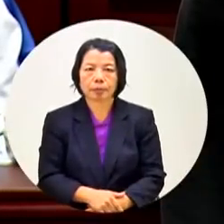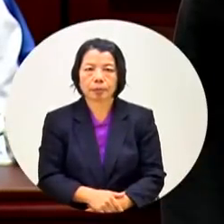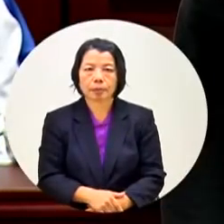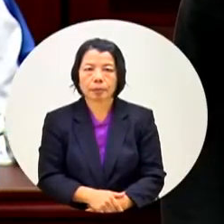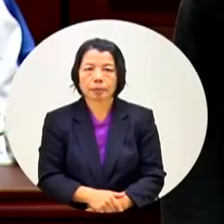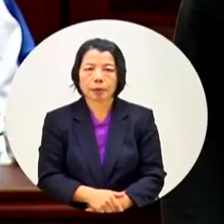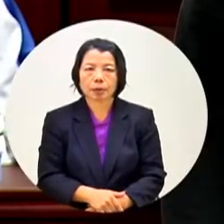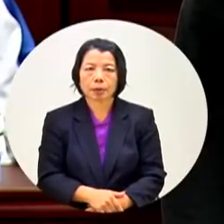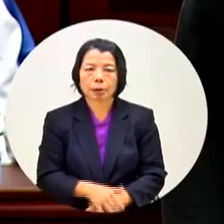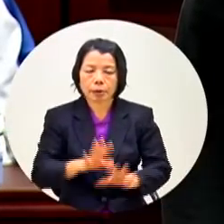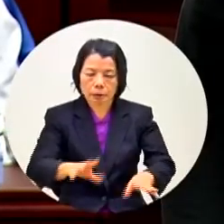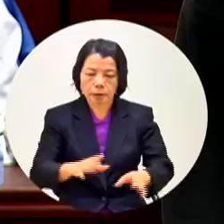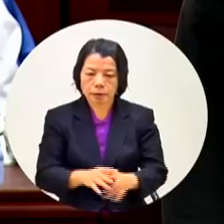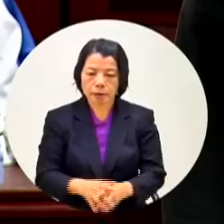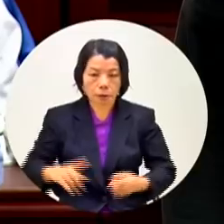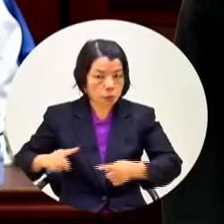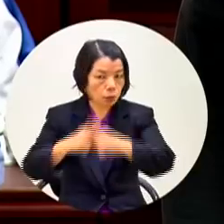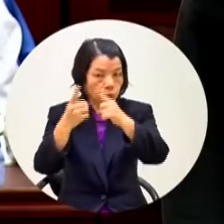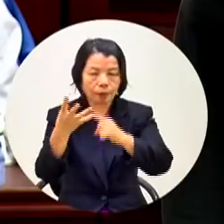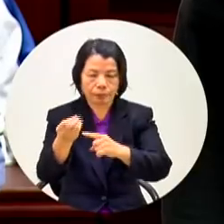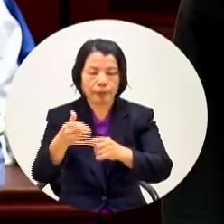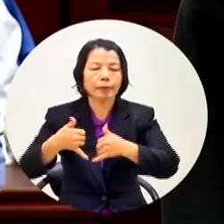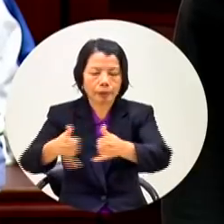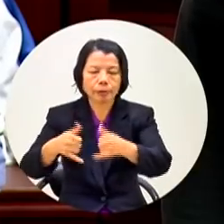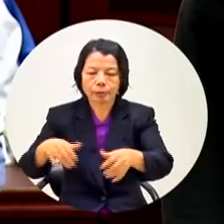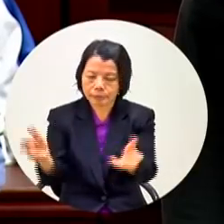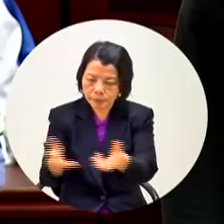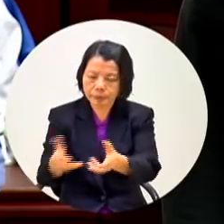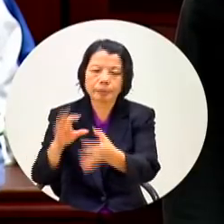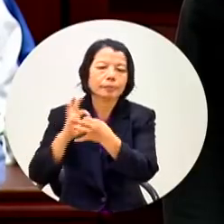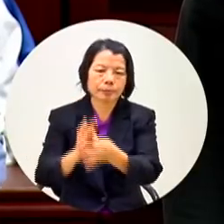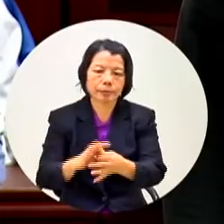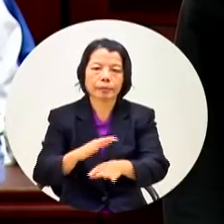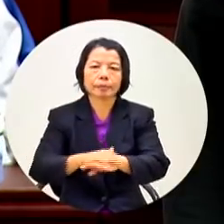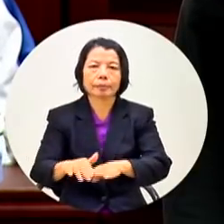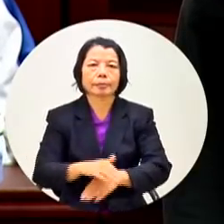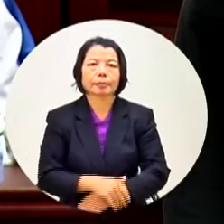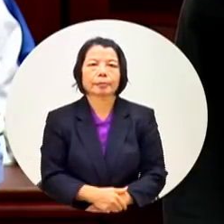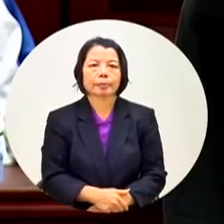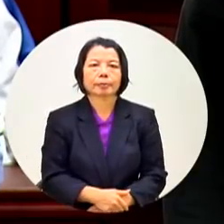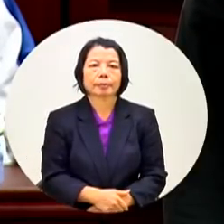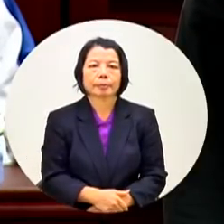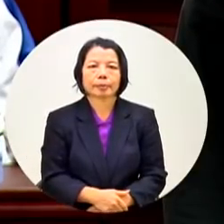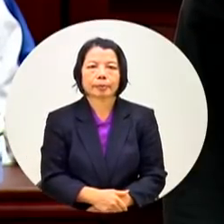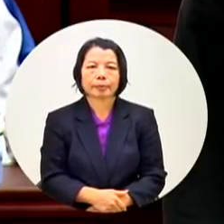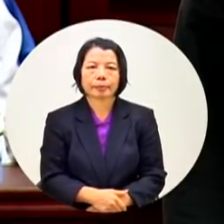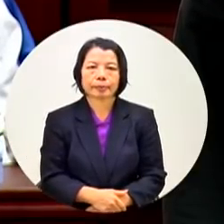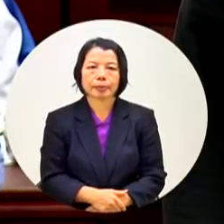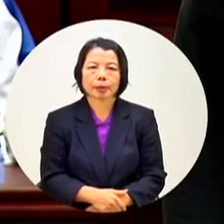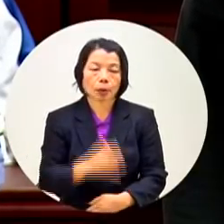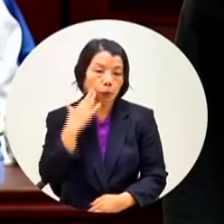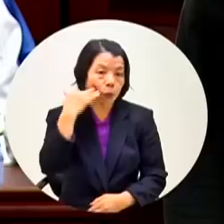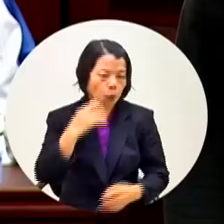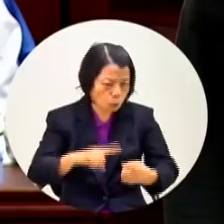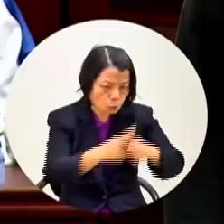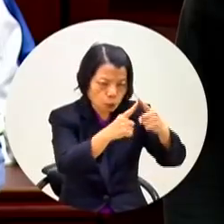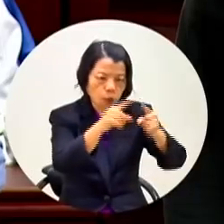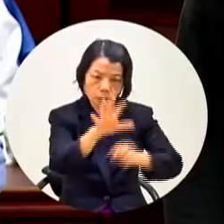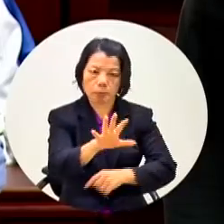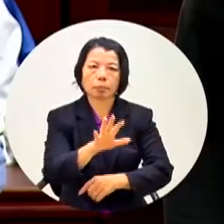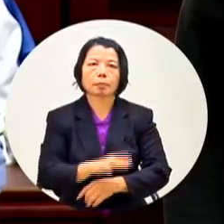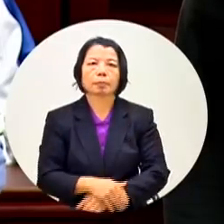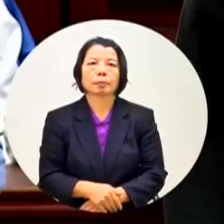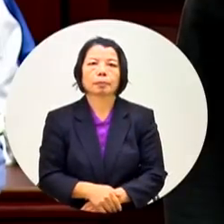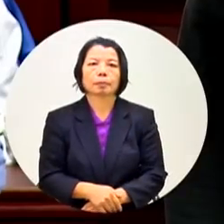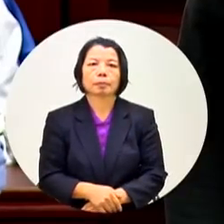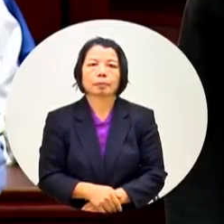线，我们就继续施工，这个没有问题。那我们如果有争议的部分，我们会请听民意，